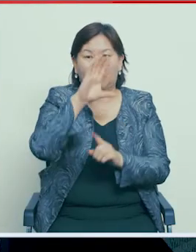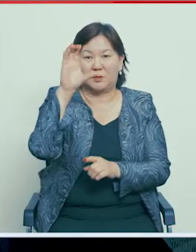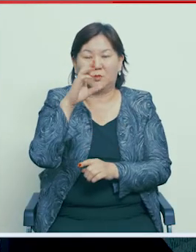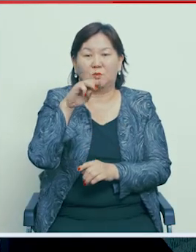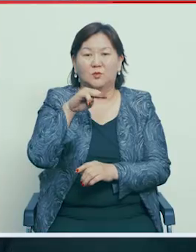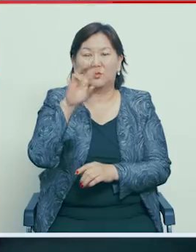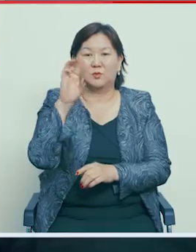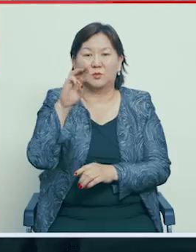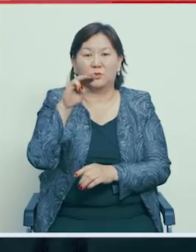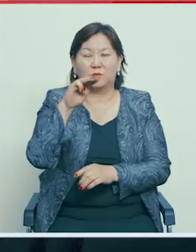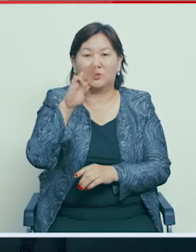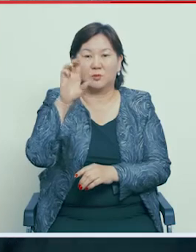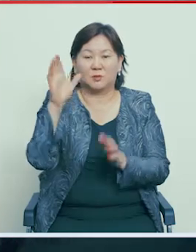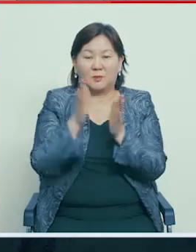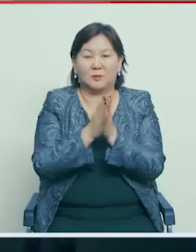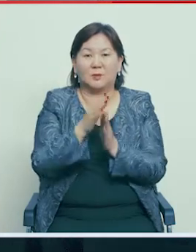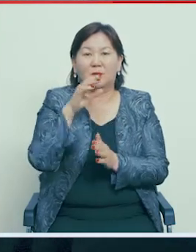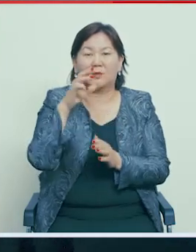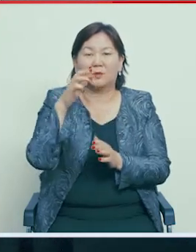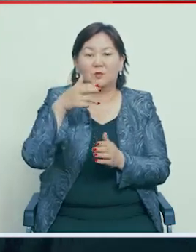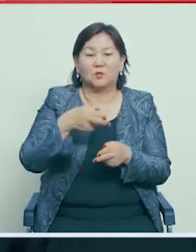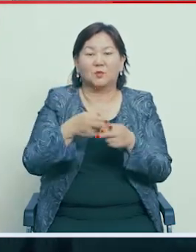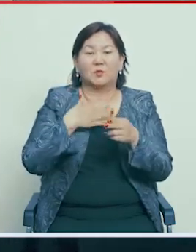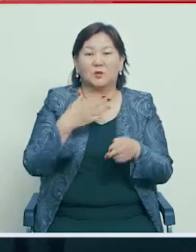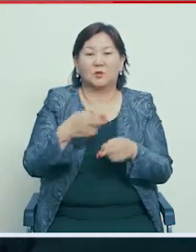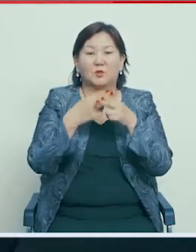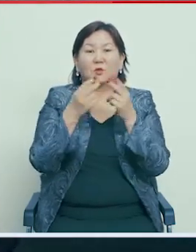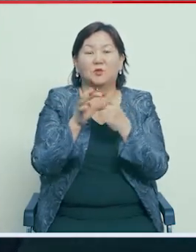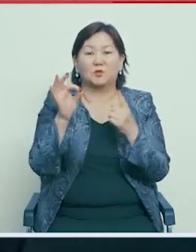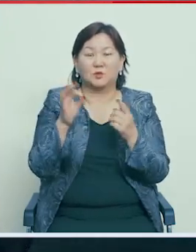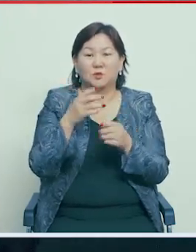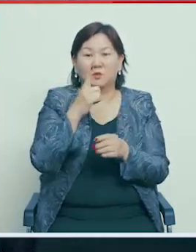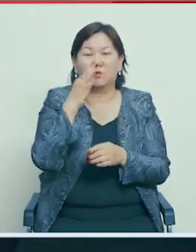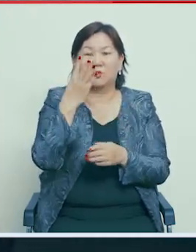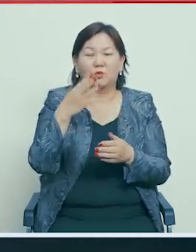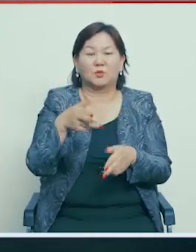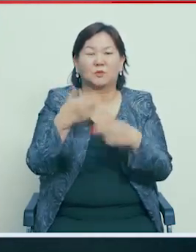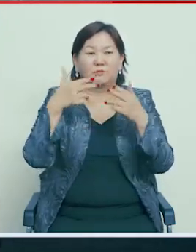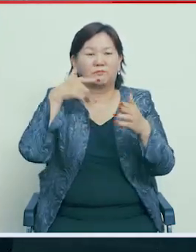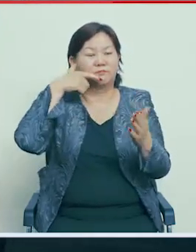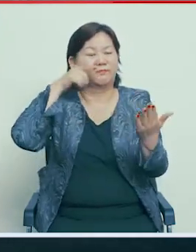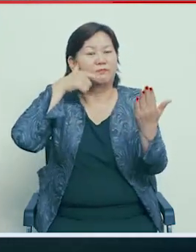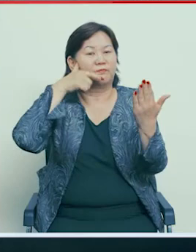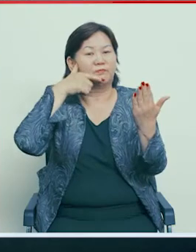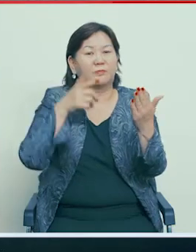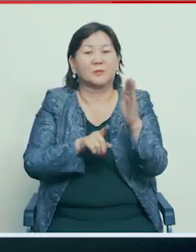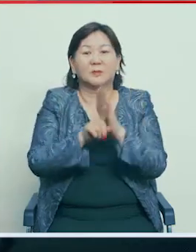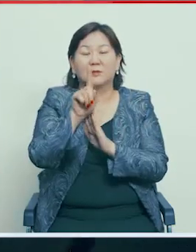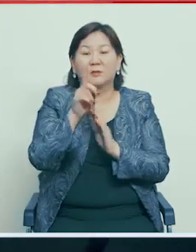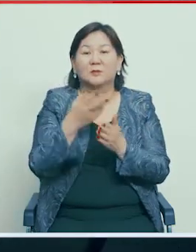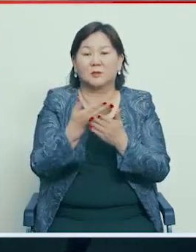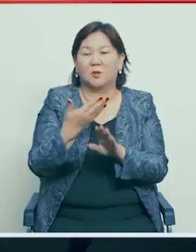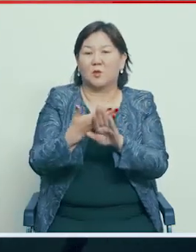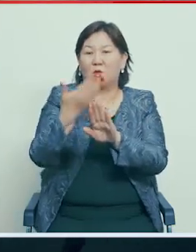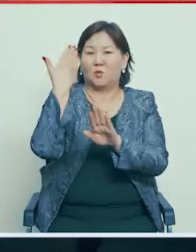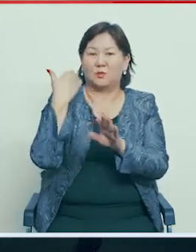миний туслах үйлчлэгээний операторын үйлчлэгийг нээсэн гэж байгаа. Энэ нь бол их дайггүй гэж би бодож байгаа. Энэ маань юу вэ гэхээр энийг урд нь ч